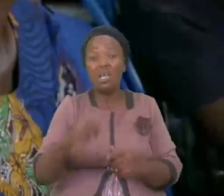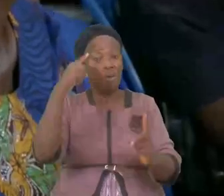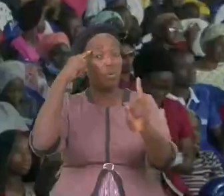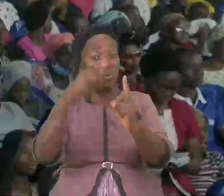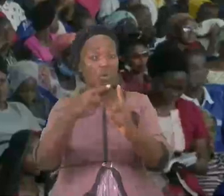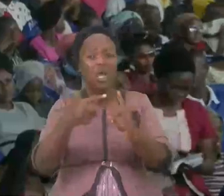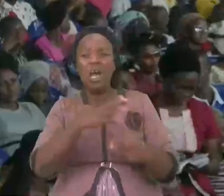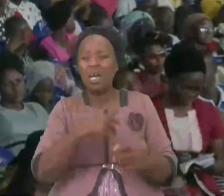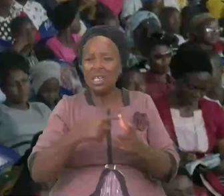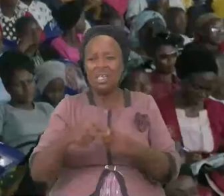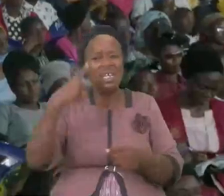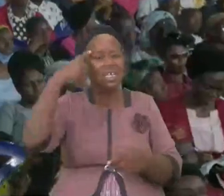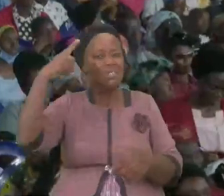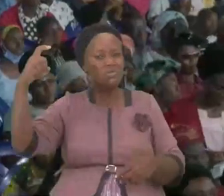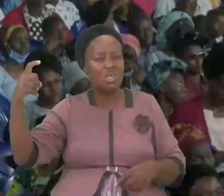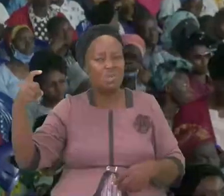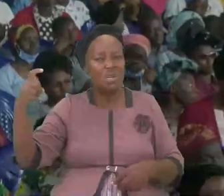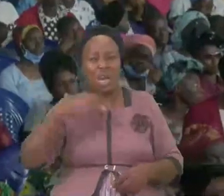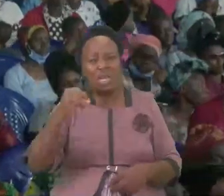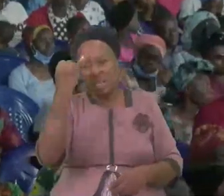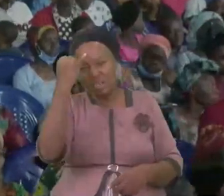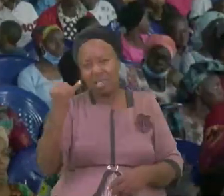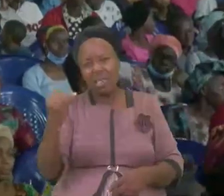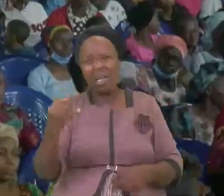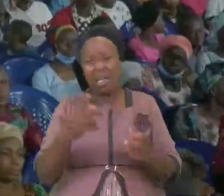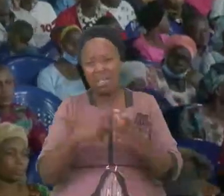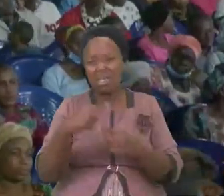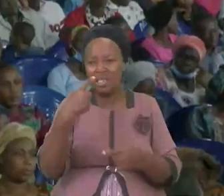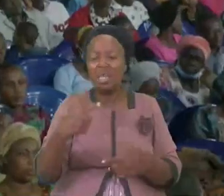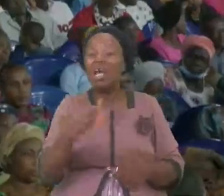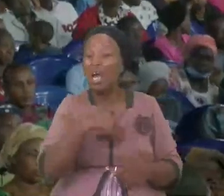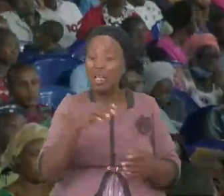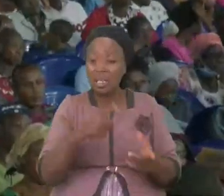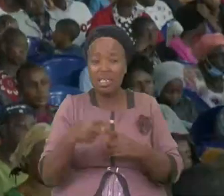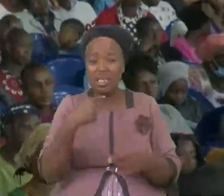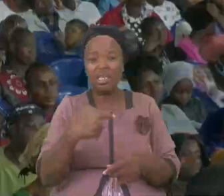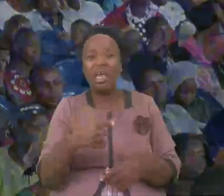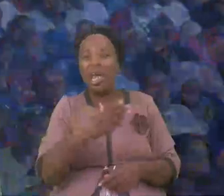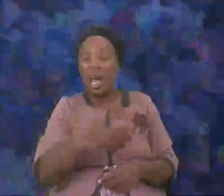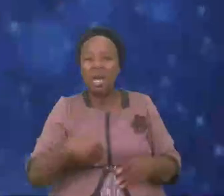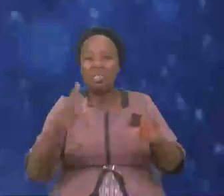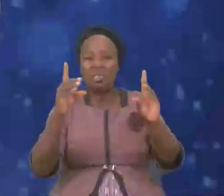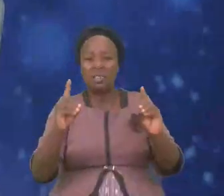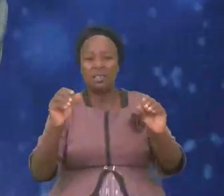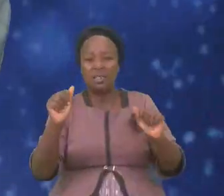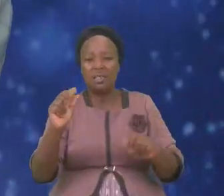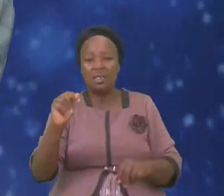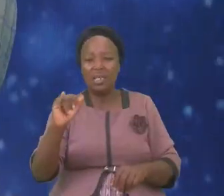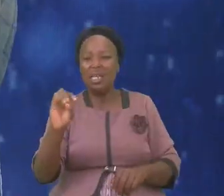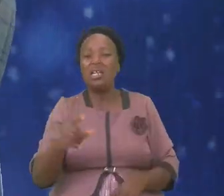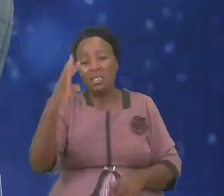cœur avec un rêve, un but, un idéal. Et idée, Daniel résolu dans son